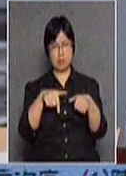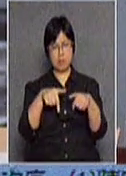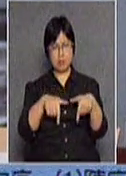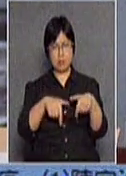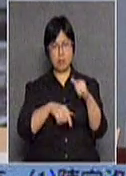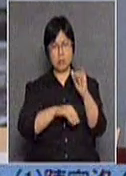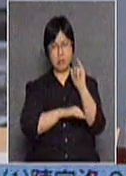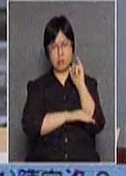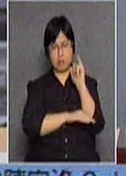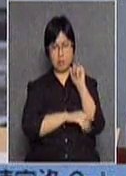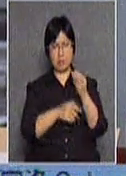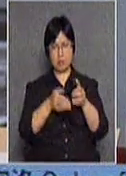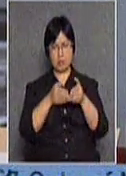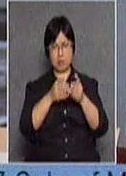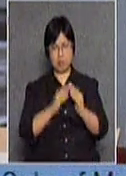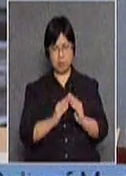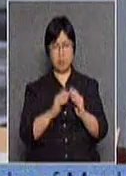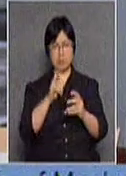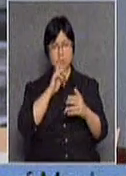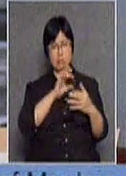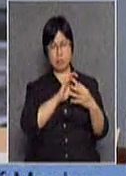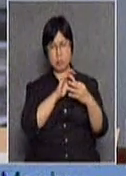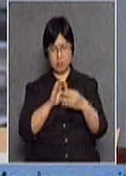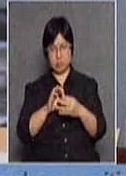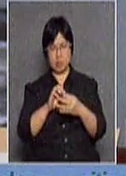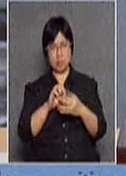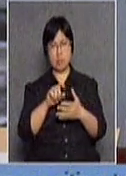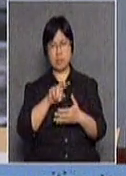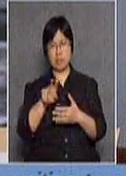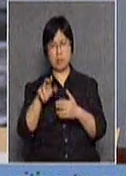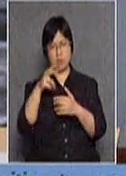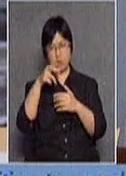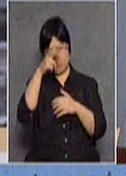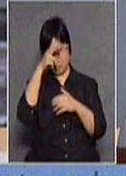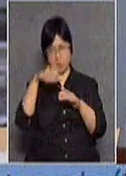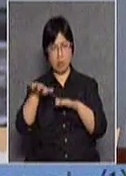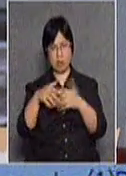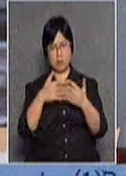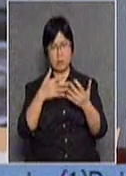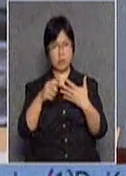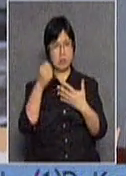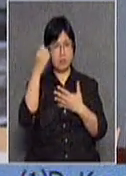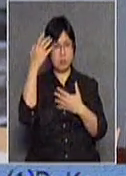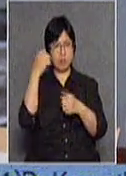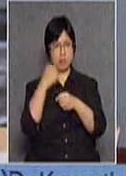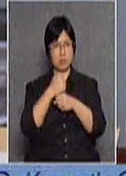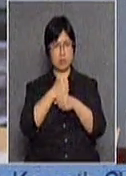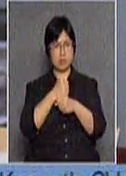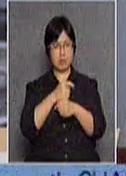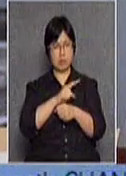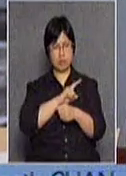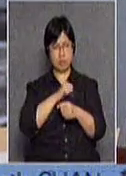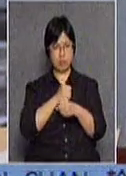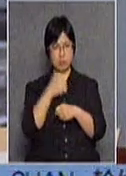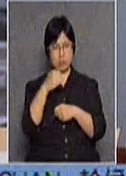海難嘅問題，係由南丫引發出嚟，睇到呢個海事處冇辦法去執行自己嘅職務，到而